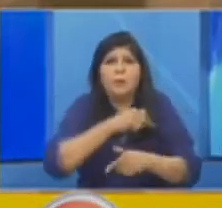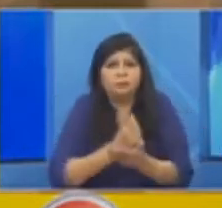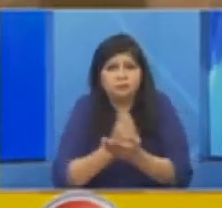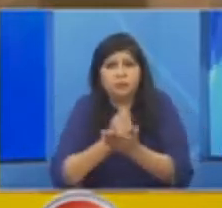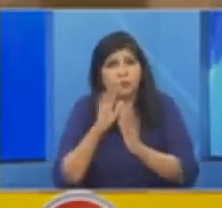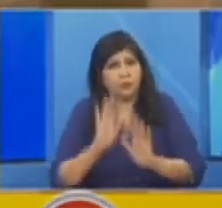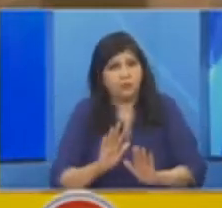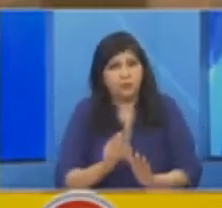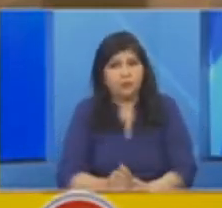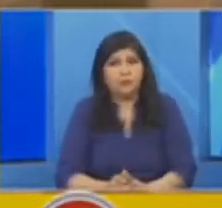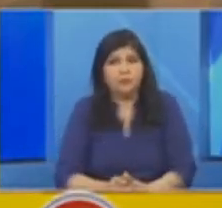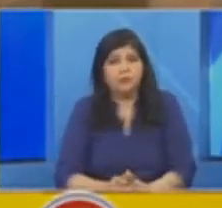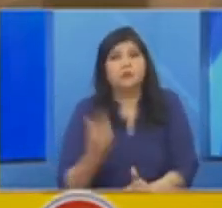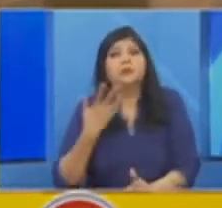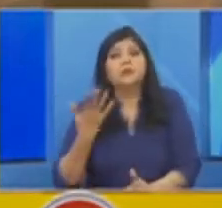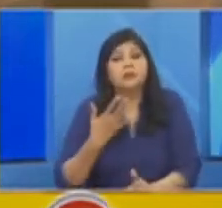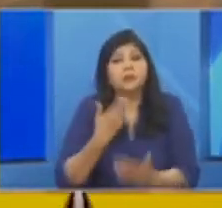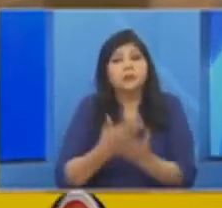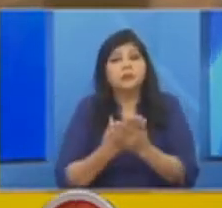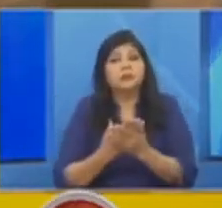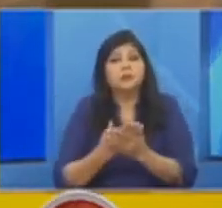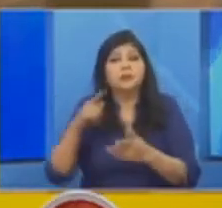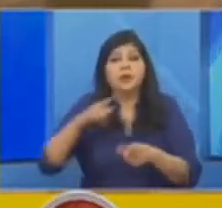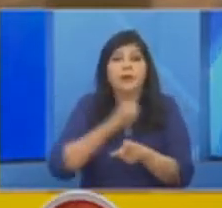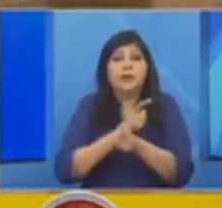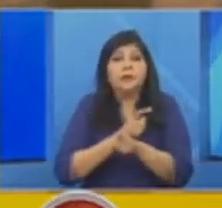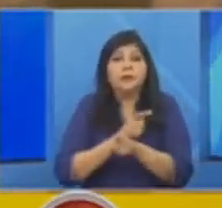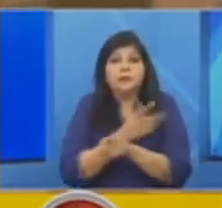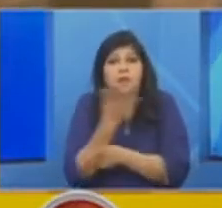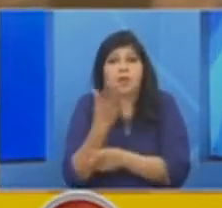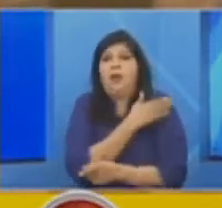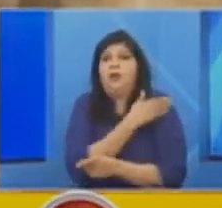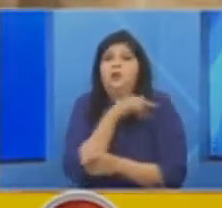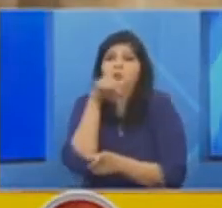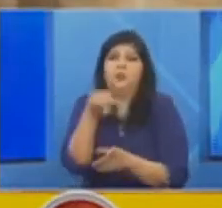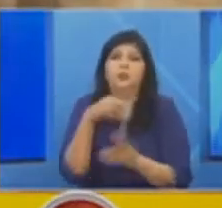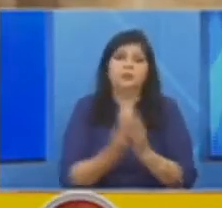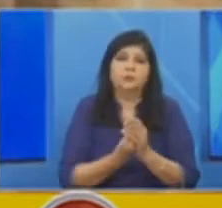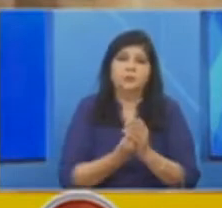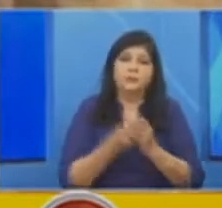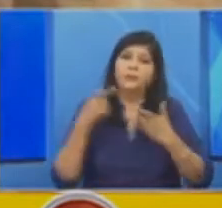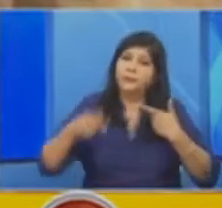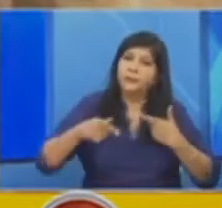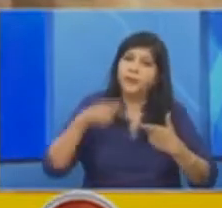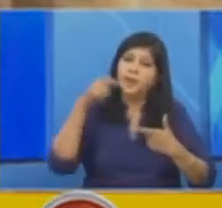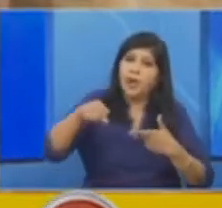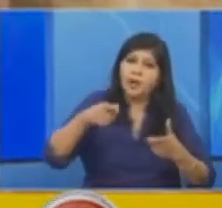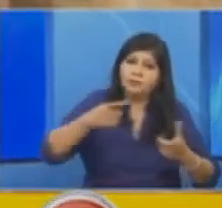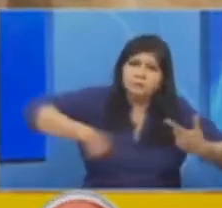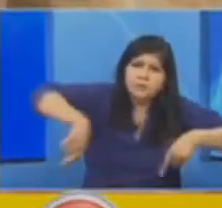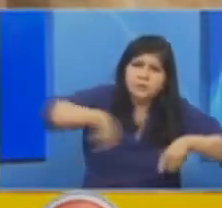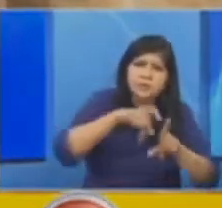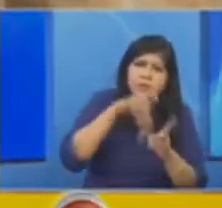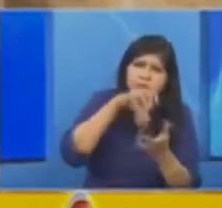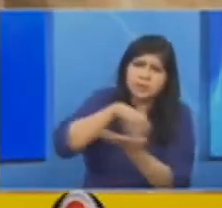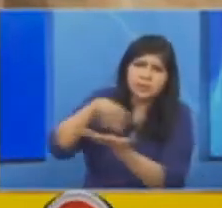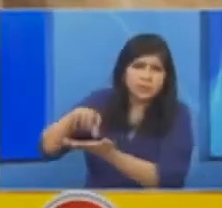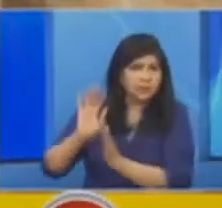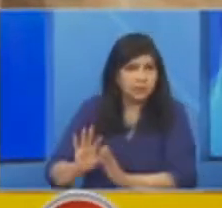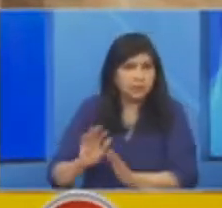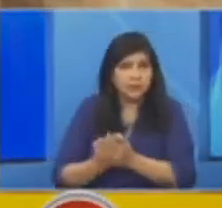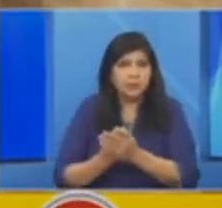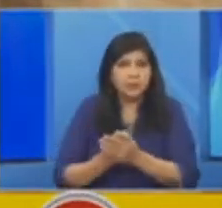जा सकते हैं जिसमें हमारे सिक्षकों का बड़ा दाइत्व है जैसे आप जिस जिले में हैं वह वहां